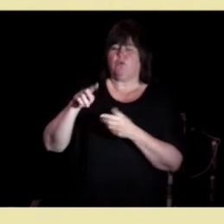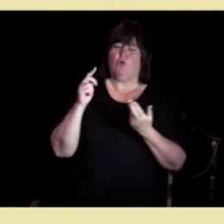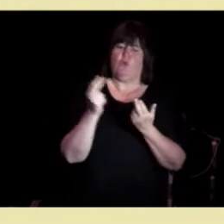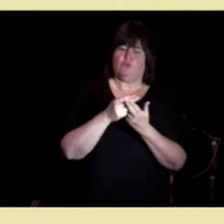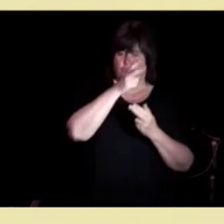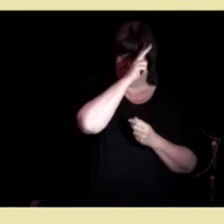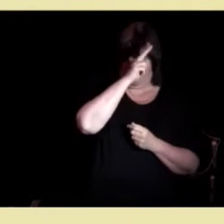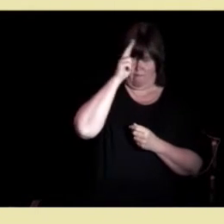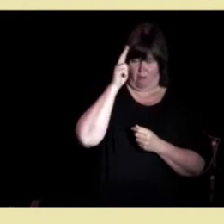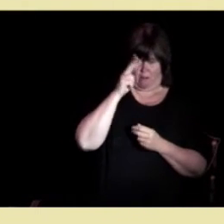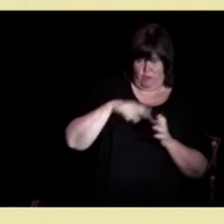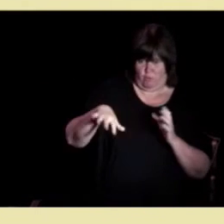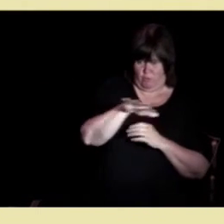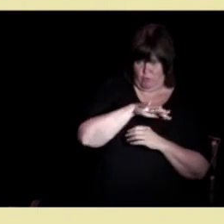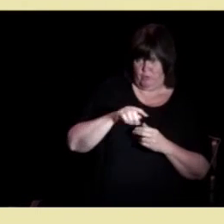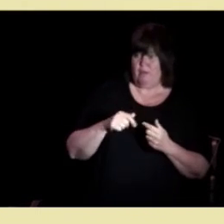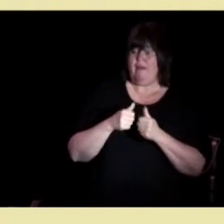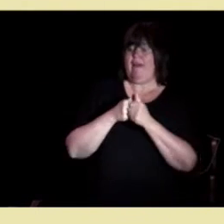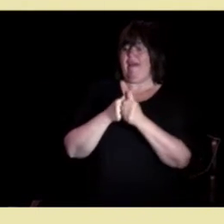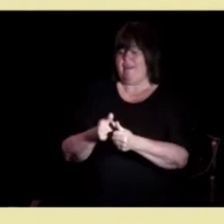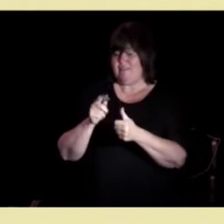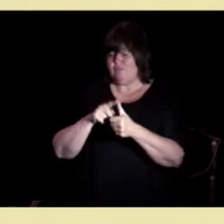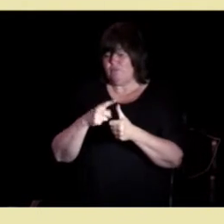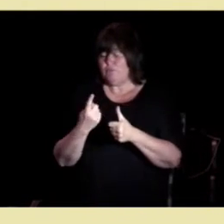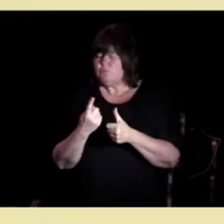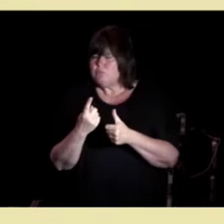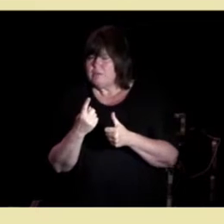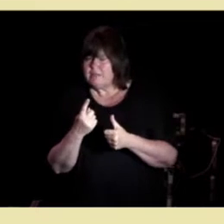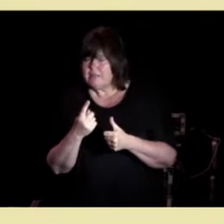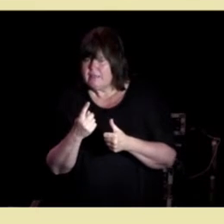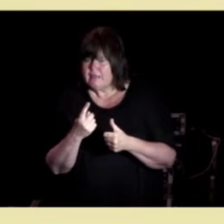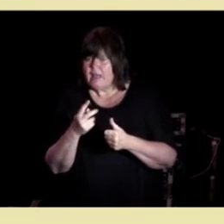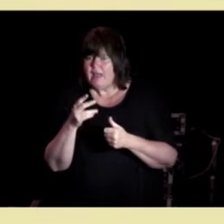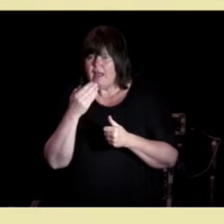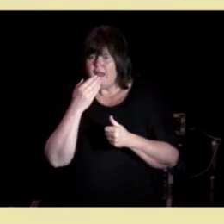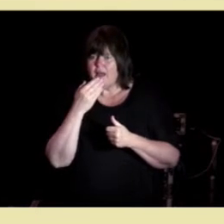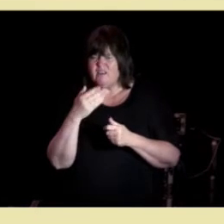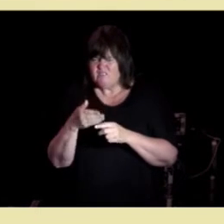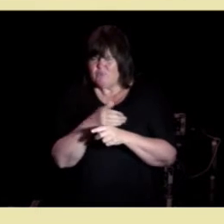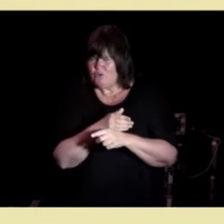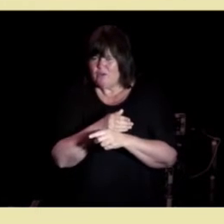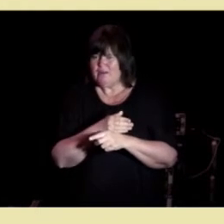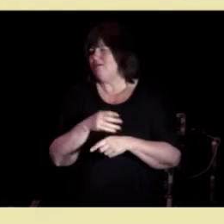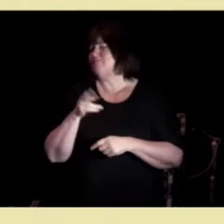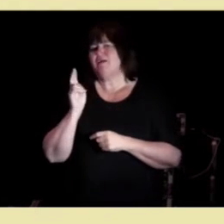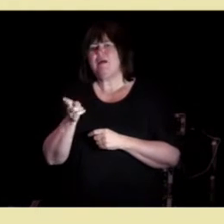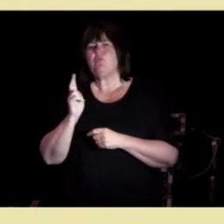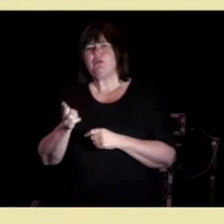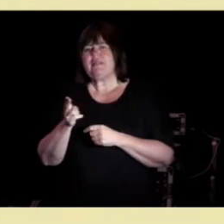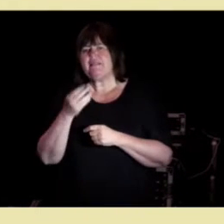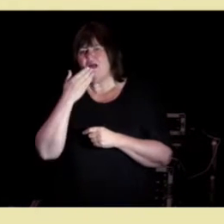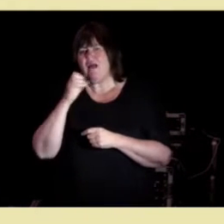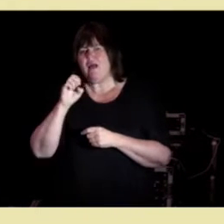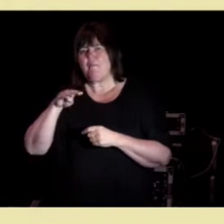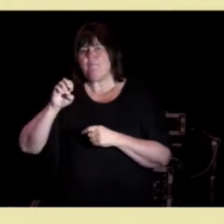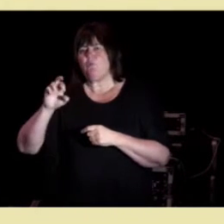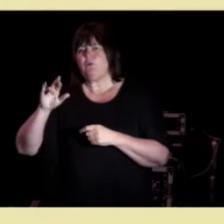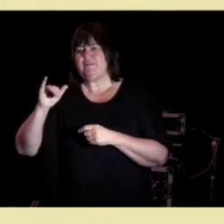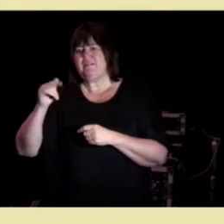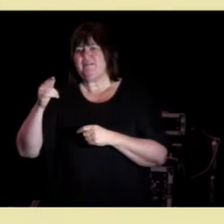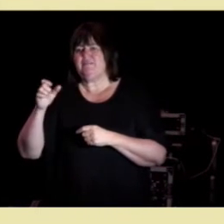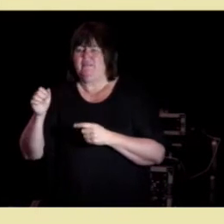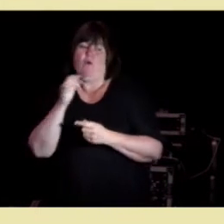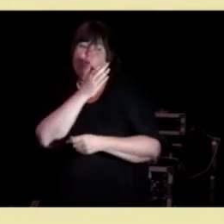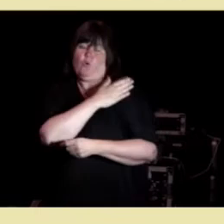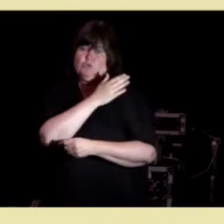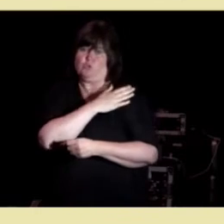Etterfulgt av henholdsvis skulderkirurgi og hemoroideoperasjoner med nesten fire ganger hver. Og overraskende